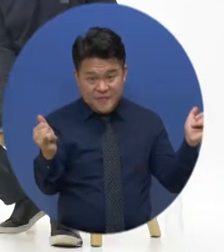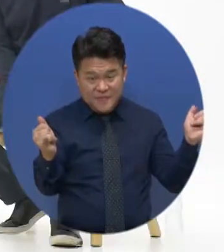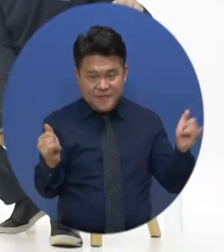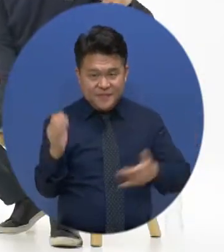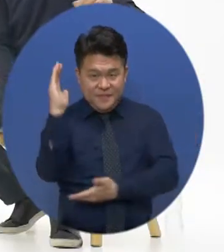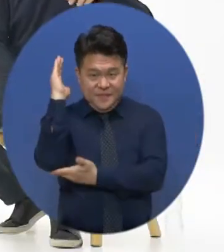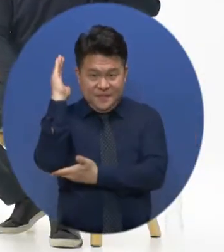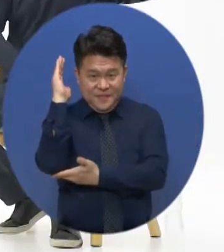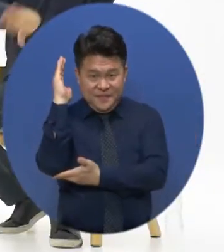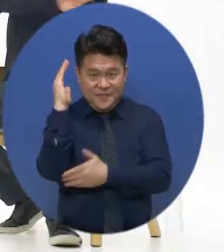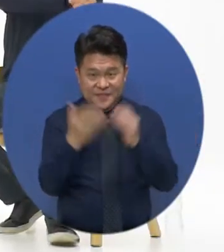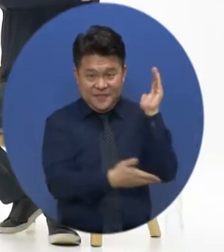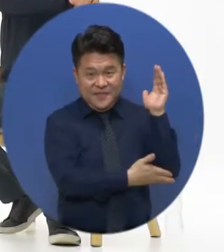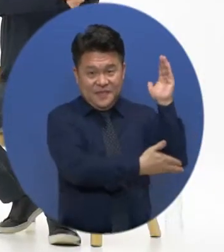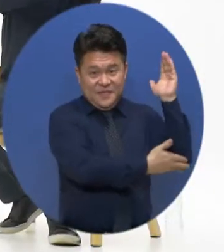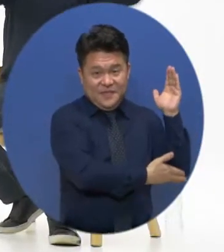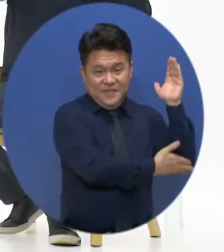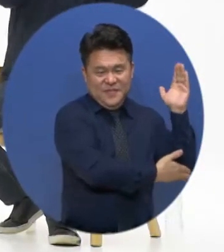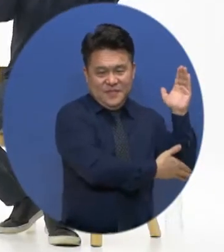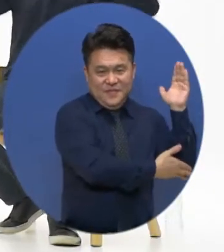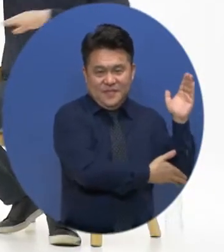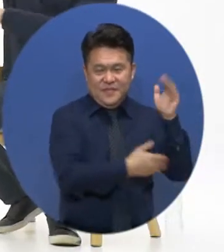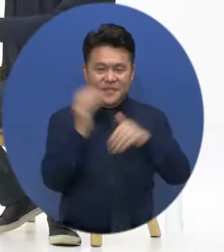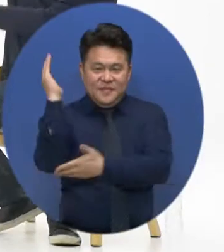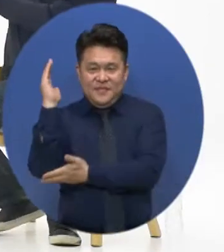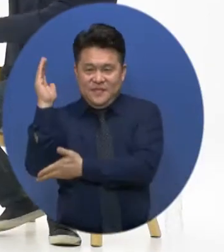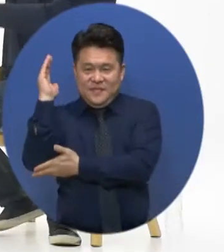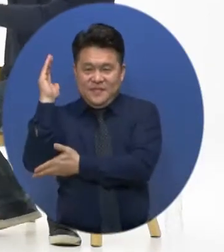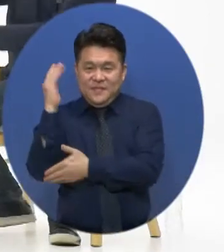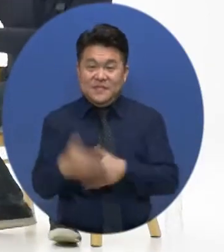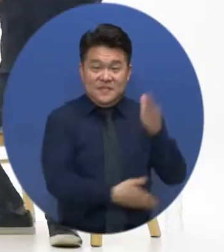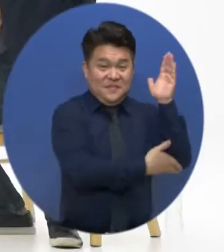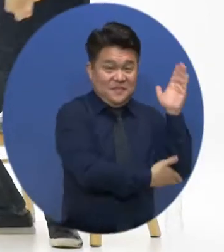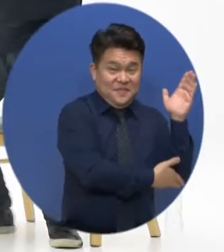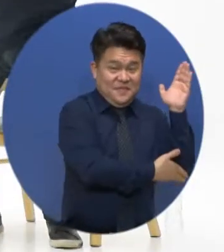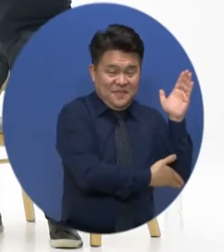따라해야 돼요. 이렇게. 네. I'm a 엑스트라